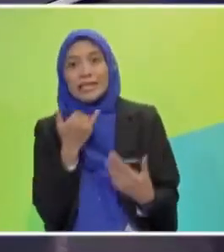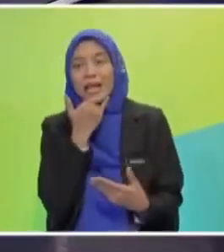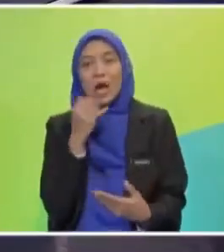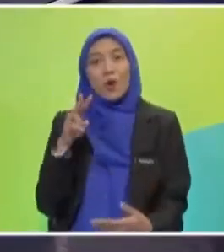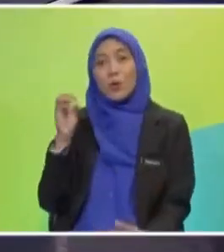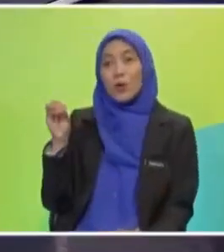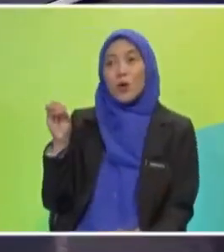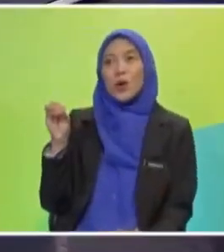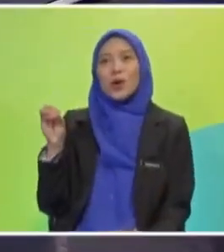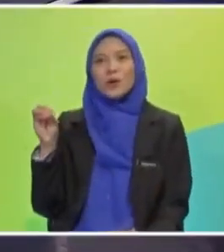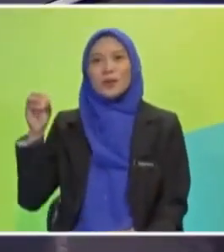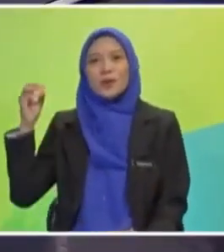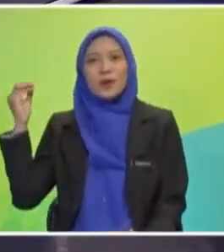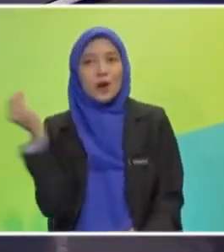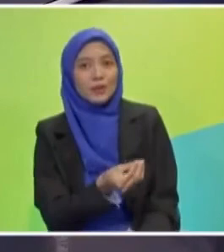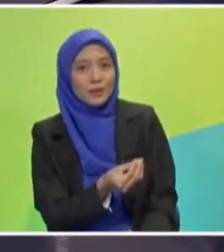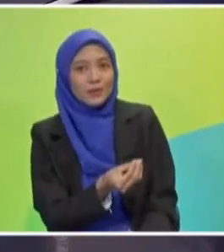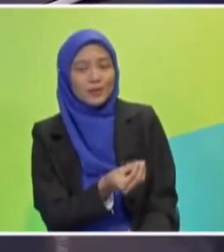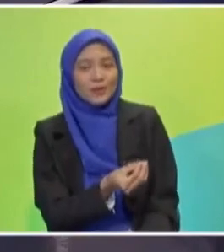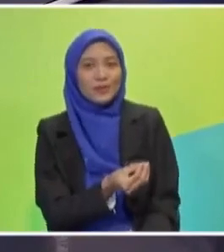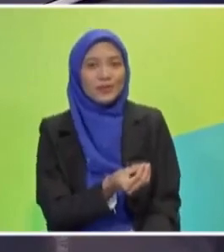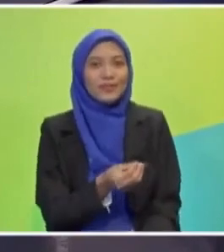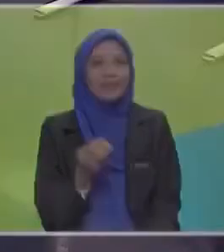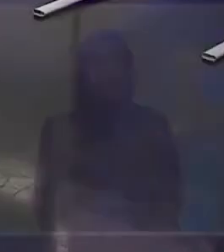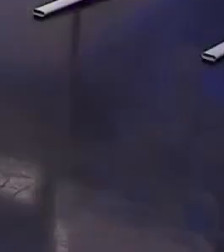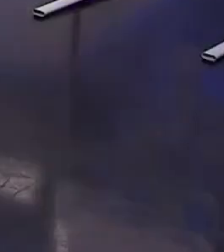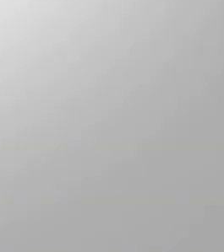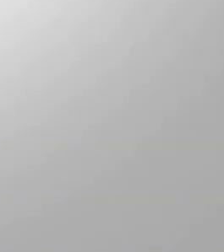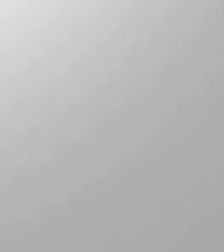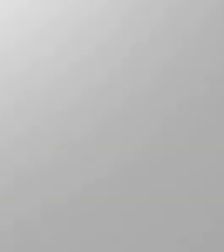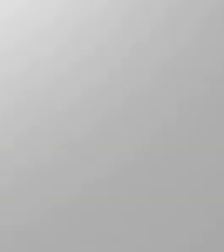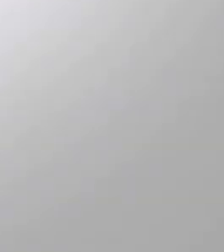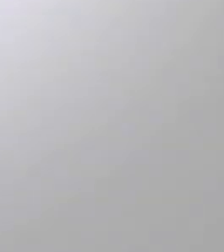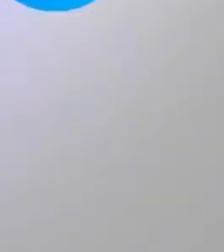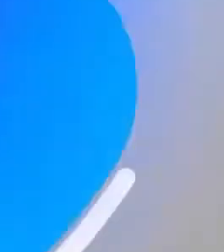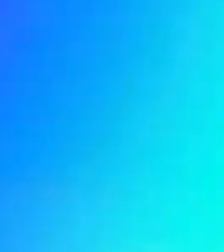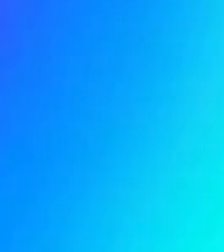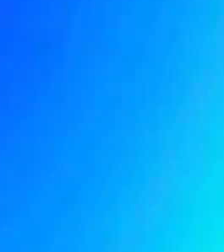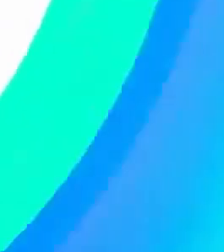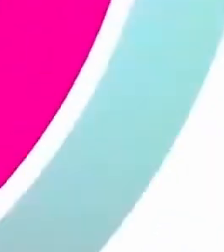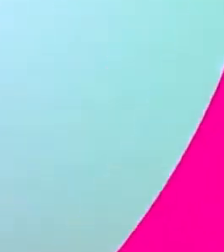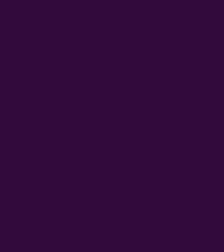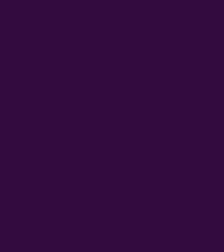20. 1 2 3 awesome. 15.